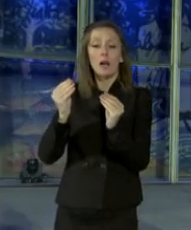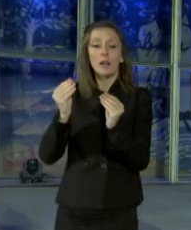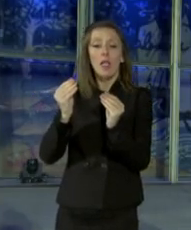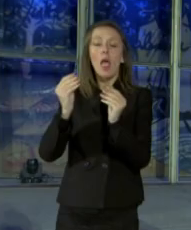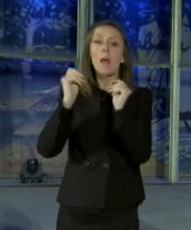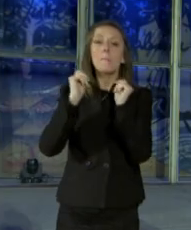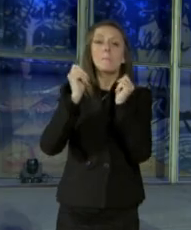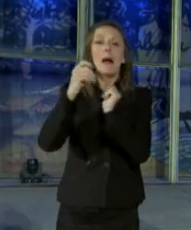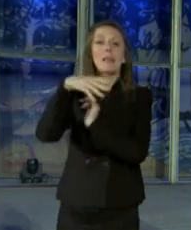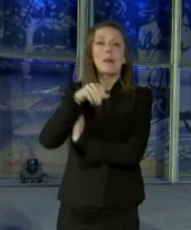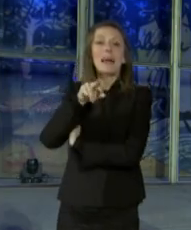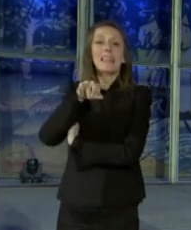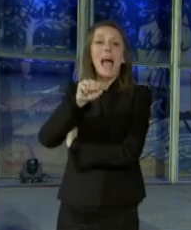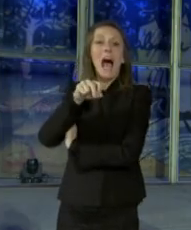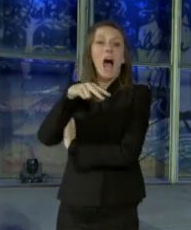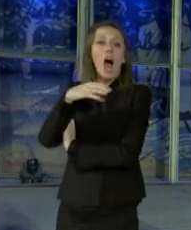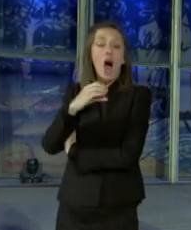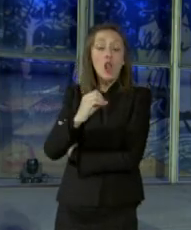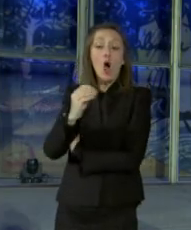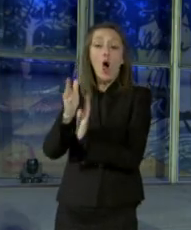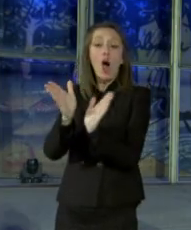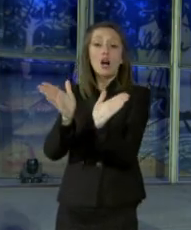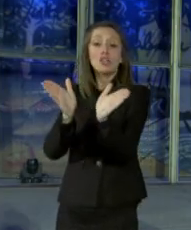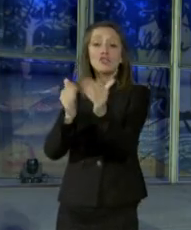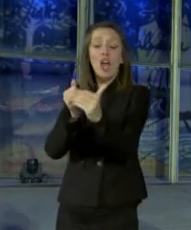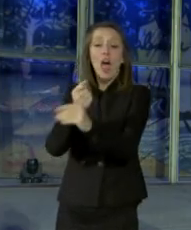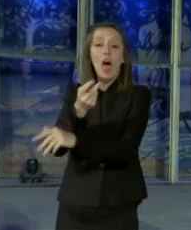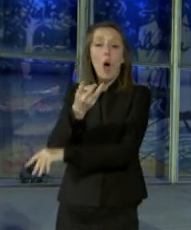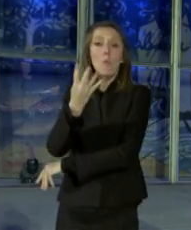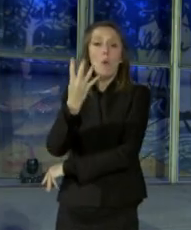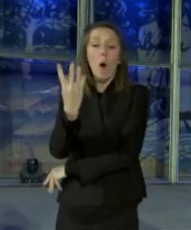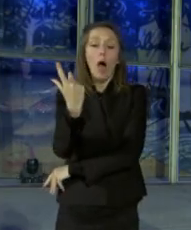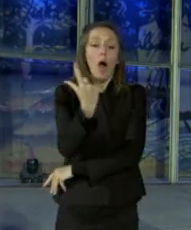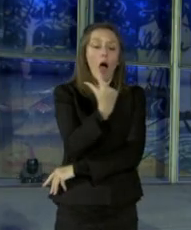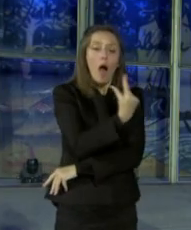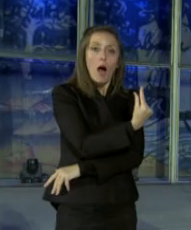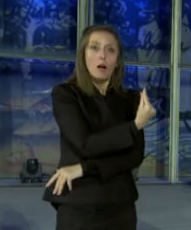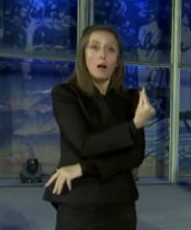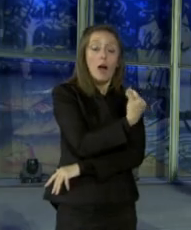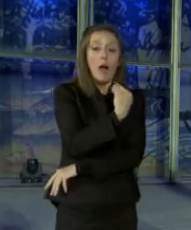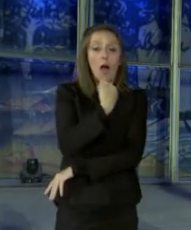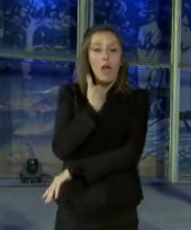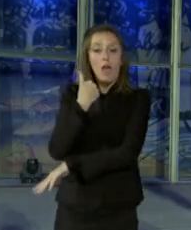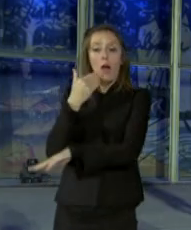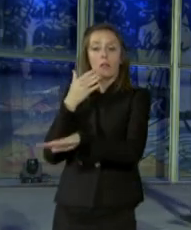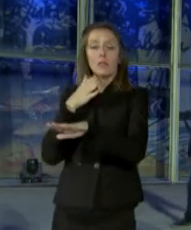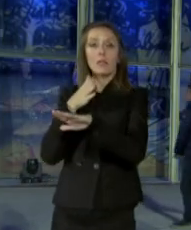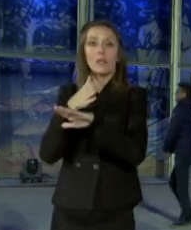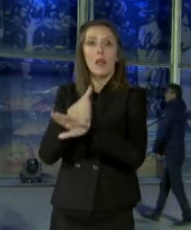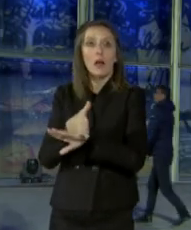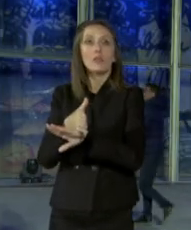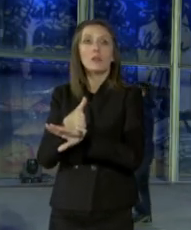mariano si era già allontanato dalla cella numero 4 ed io mi ero